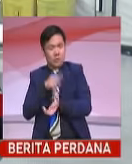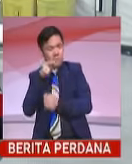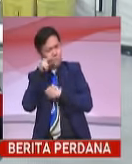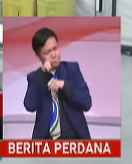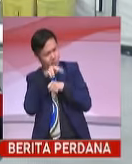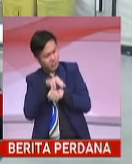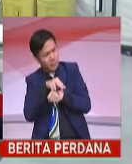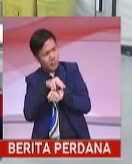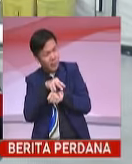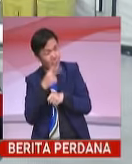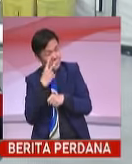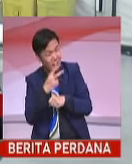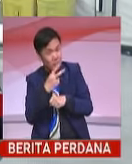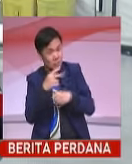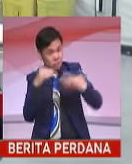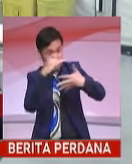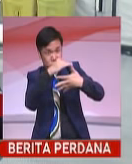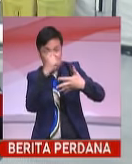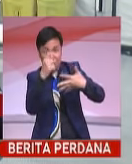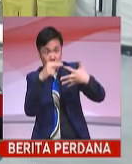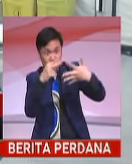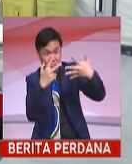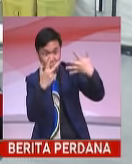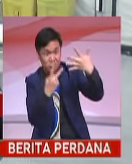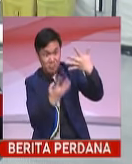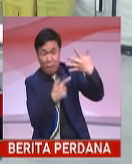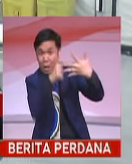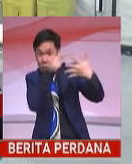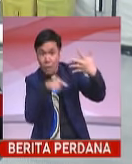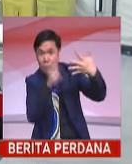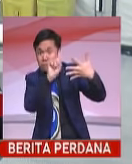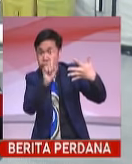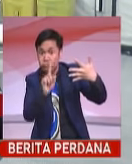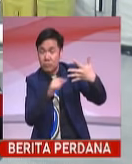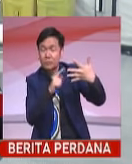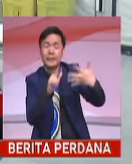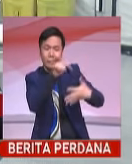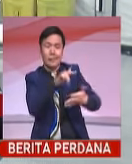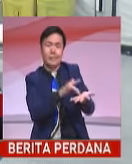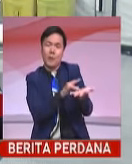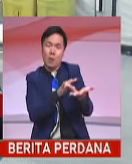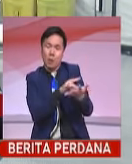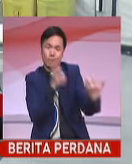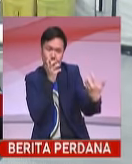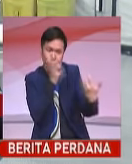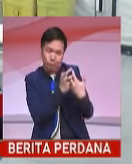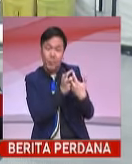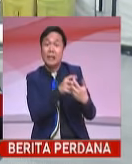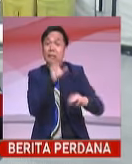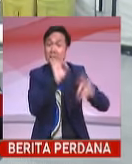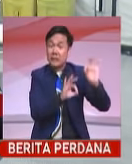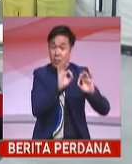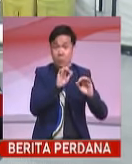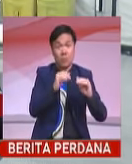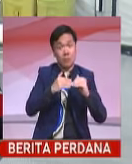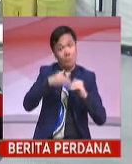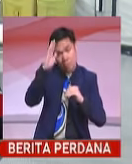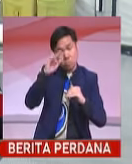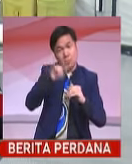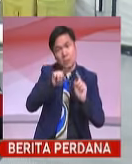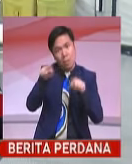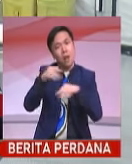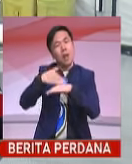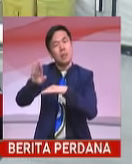pasien tahap severity dia macam mana. So kalau ni doktor akan buat rawatan and then kalau perlukan rawatan lanjut kita akan refer